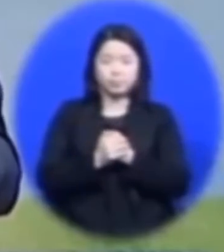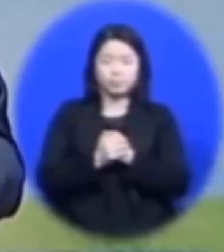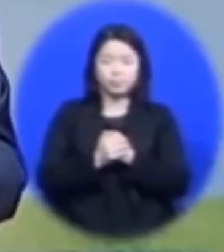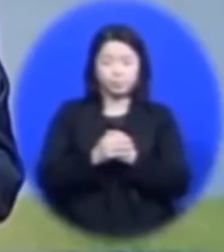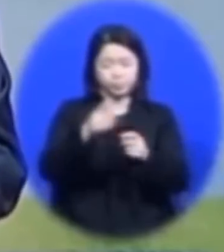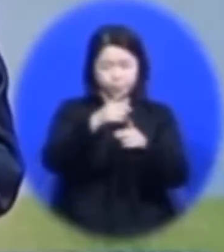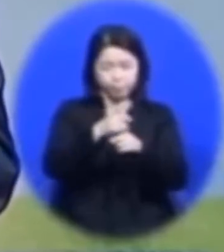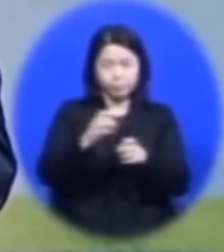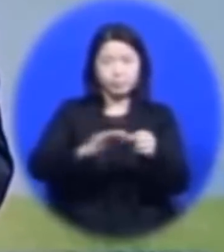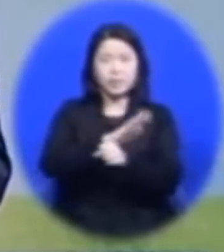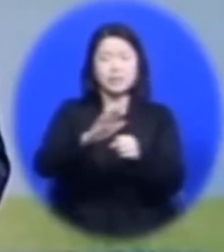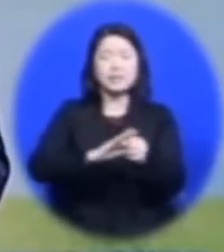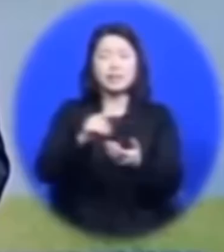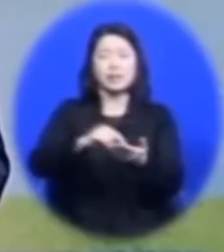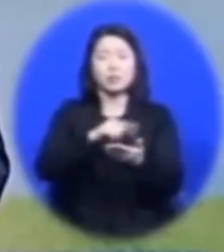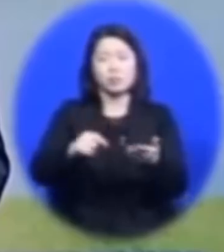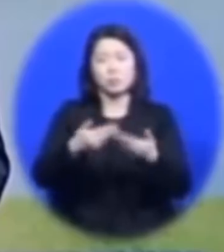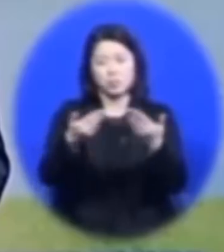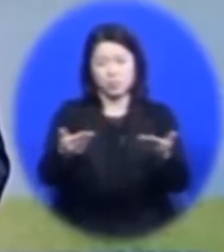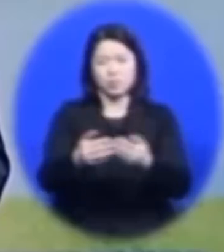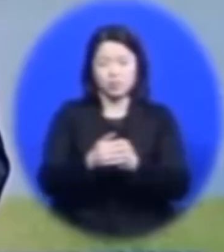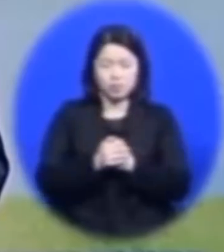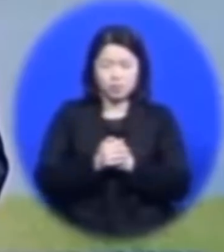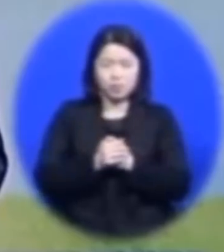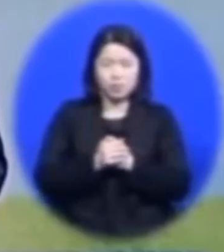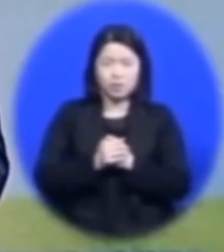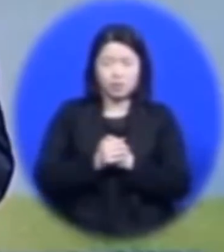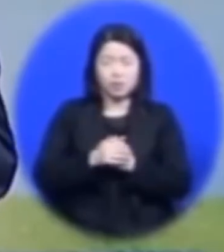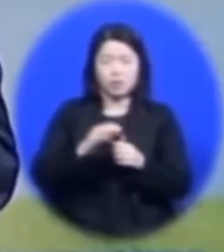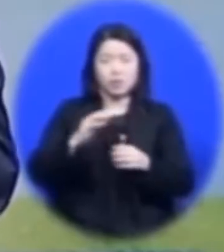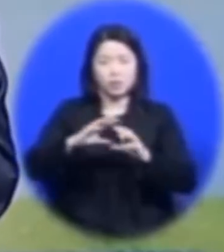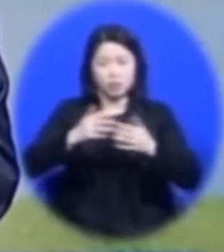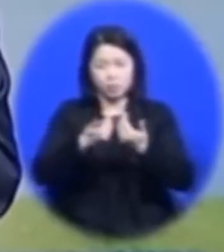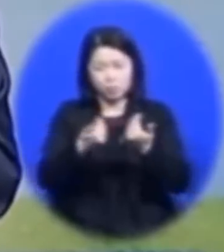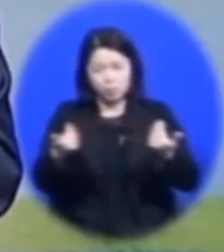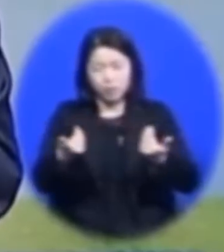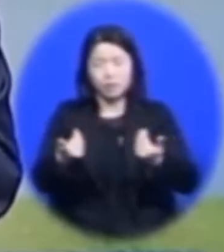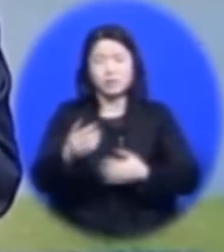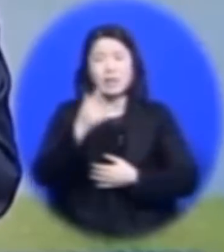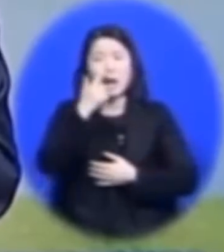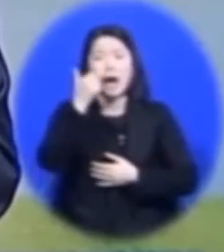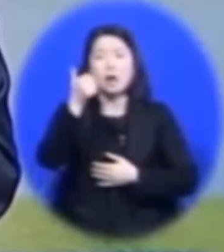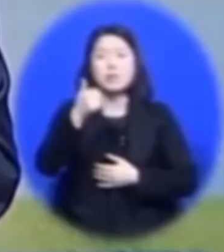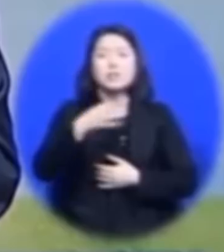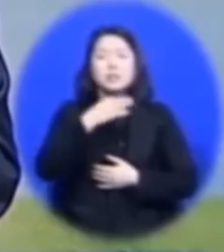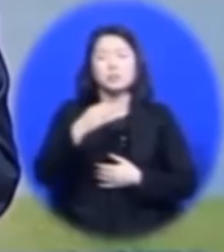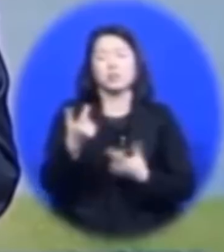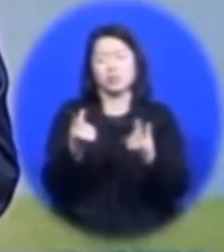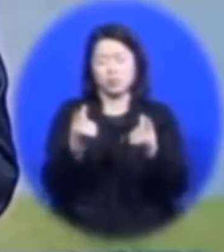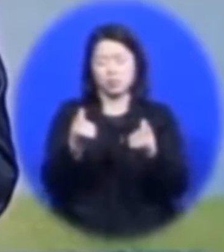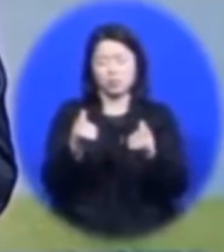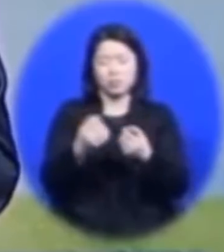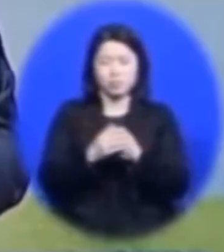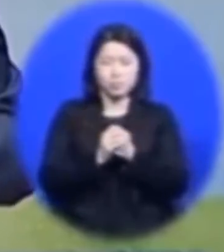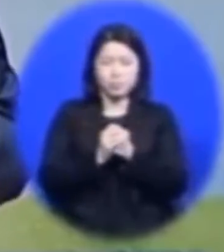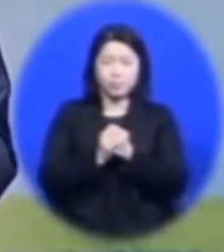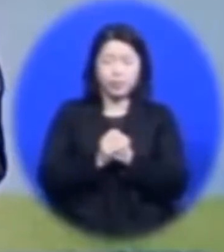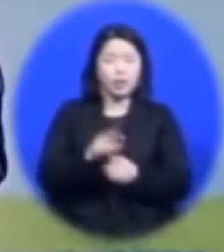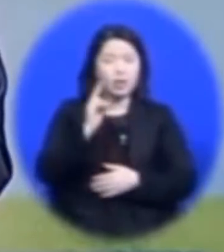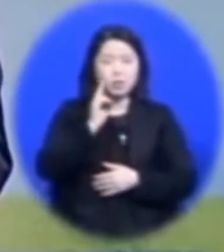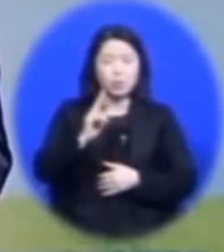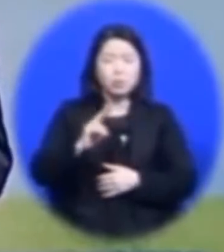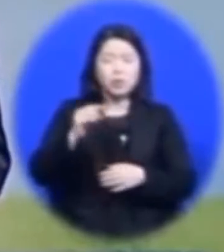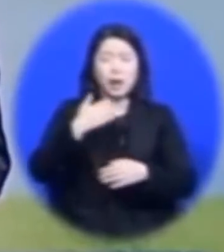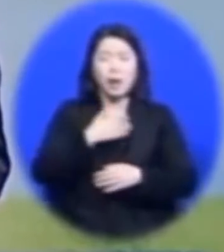원수를 사랑으로 같더라 돌아가신 아버지의 음성이 기도 했다 그래요 너무나